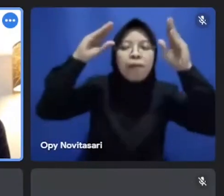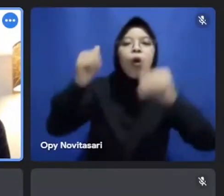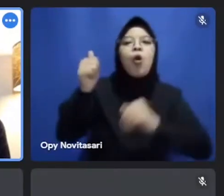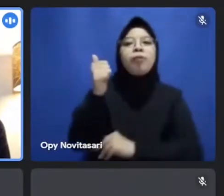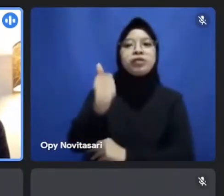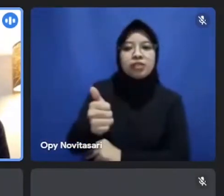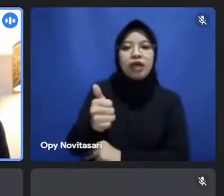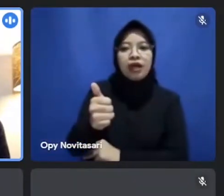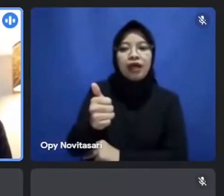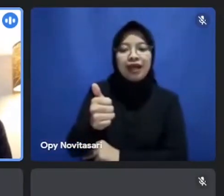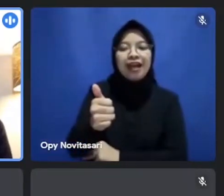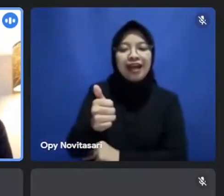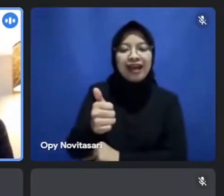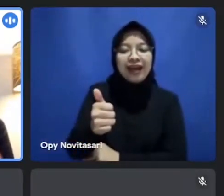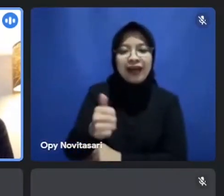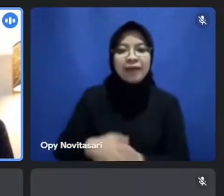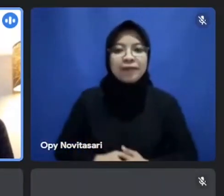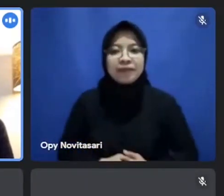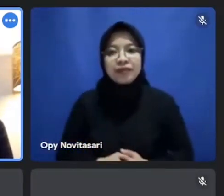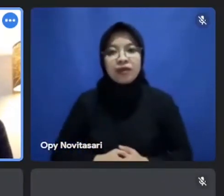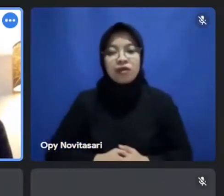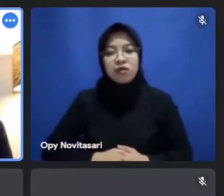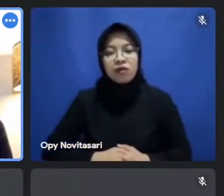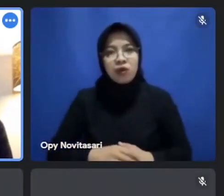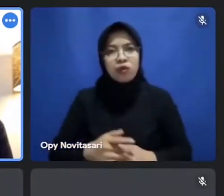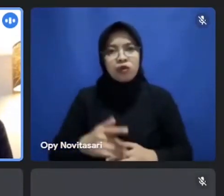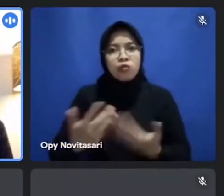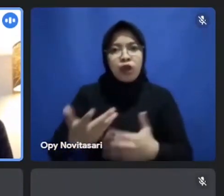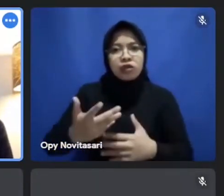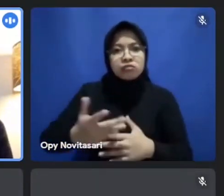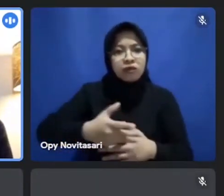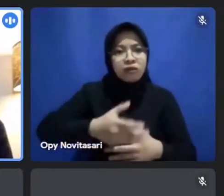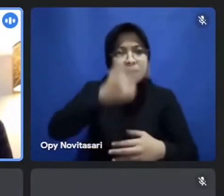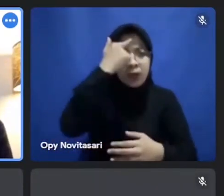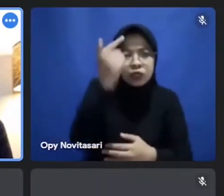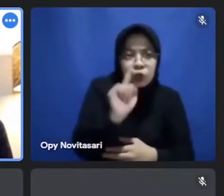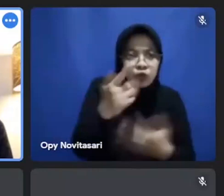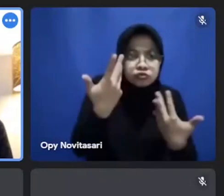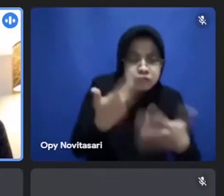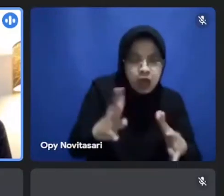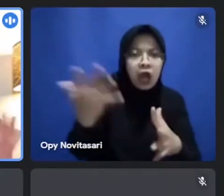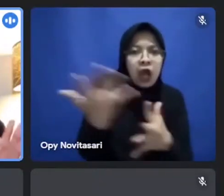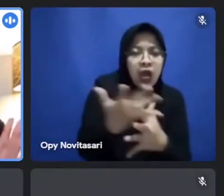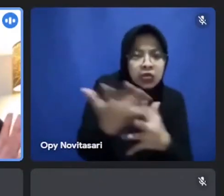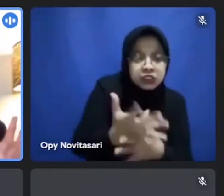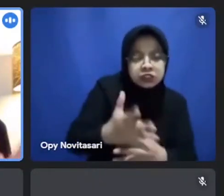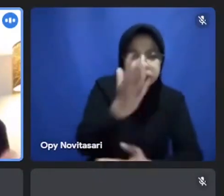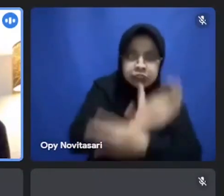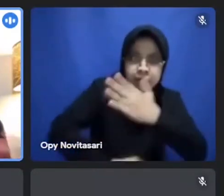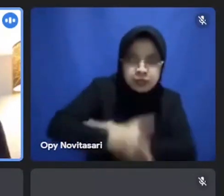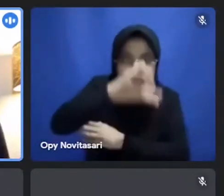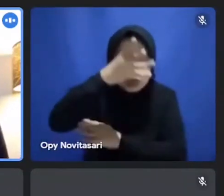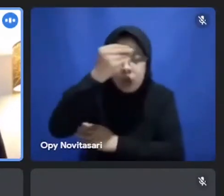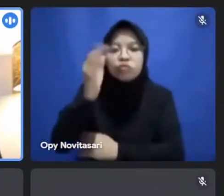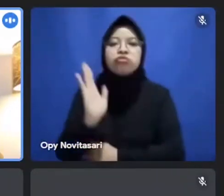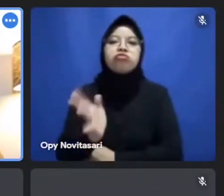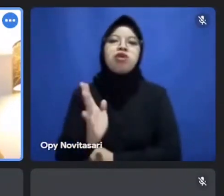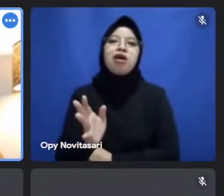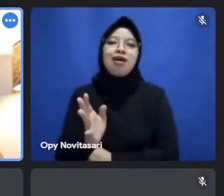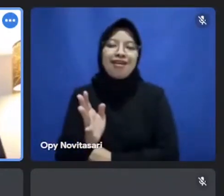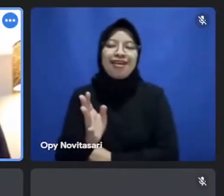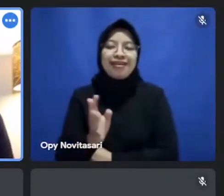bisa bisa mengetahui soal aksesibilitas itu ee setelah distabilitas tadi mengetahui